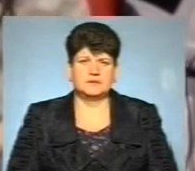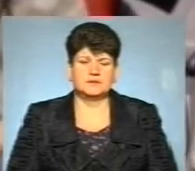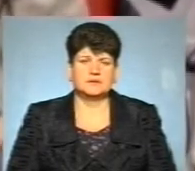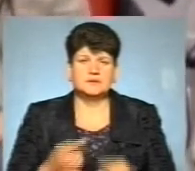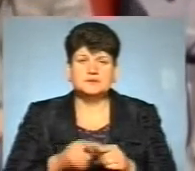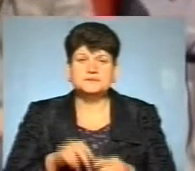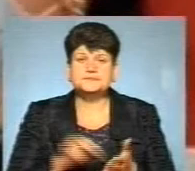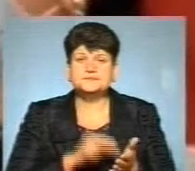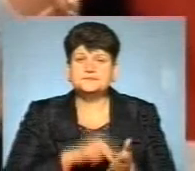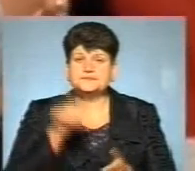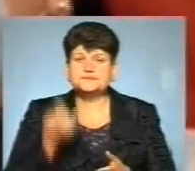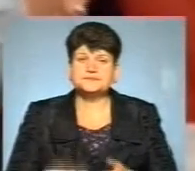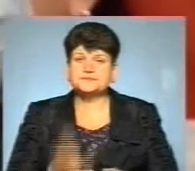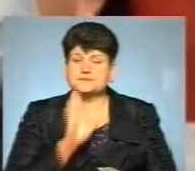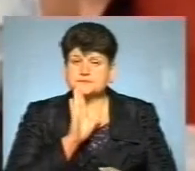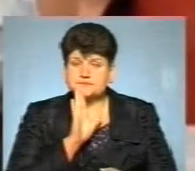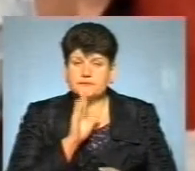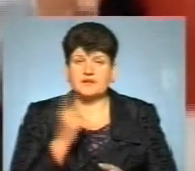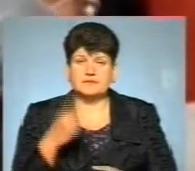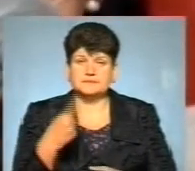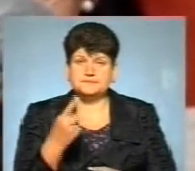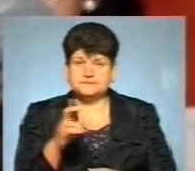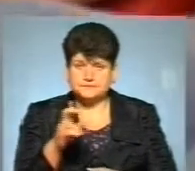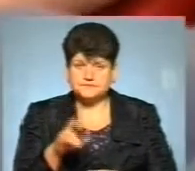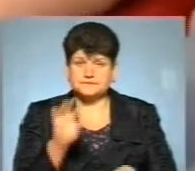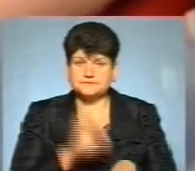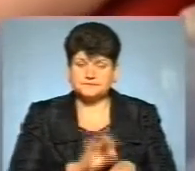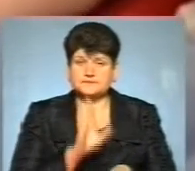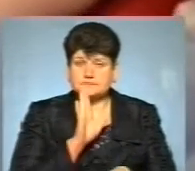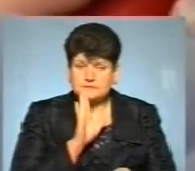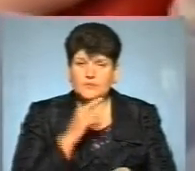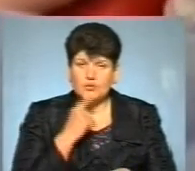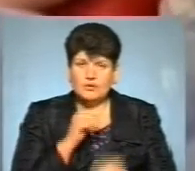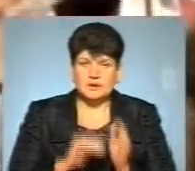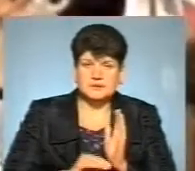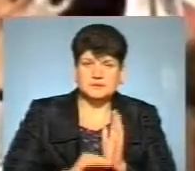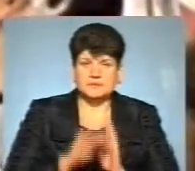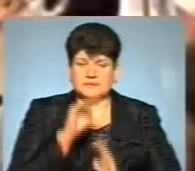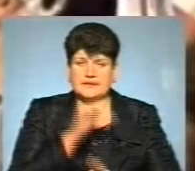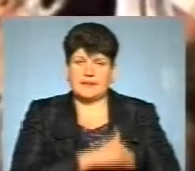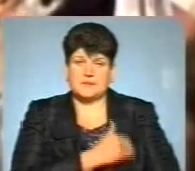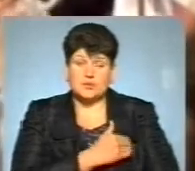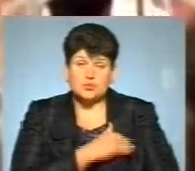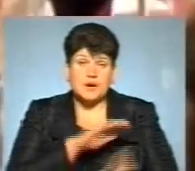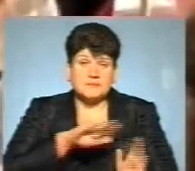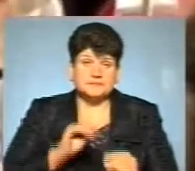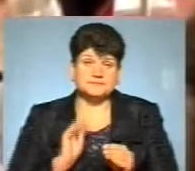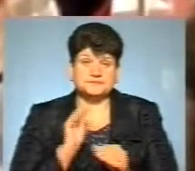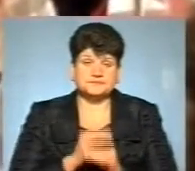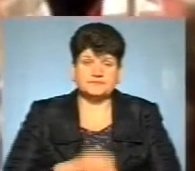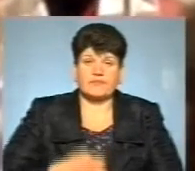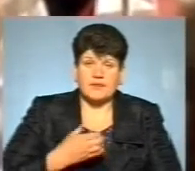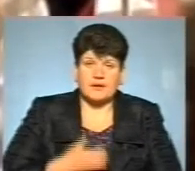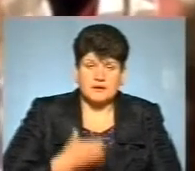Це черкащанка Юлія Кикоть. 21 березня жінка занедужала. Каже, підвищилася температура. Пізніше додався кашель.